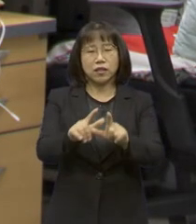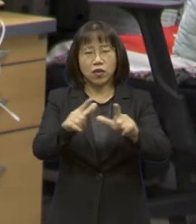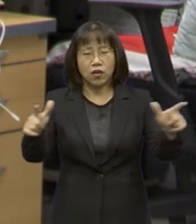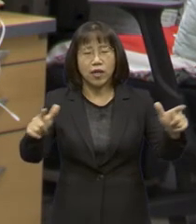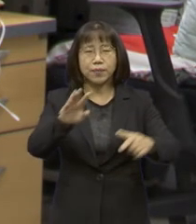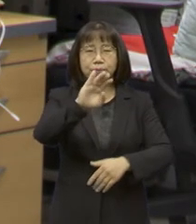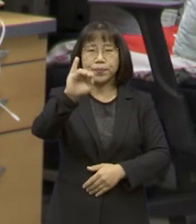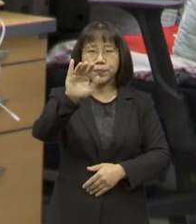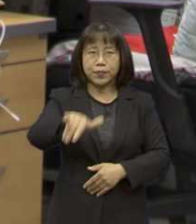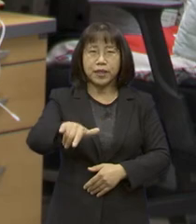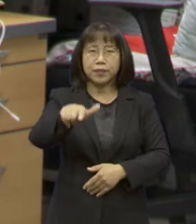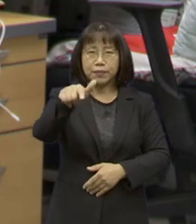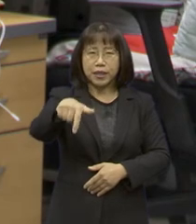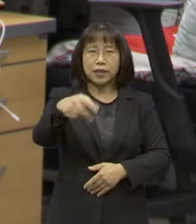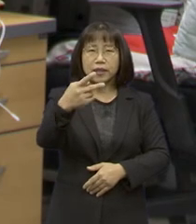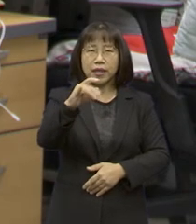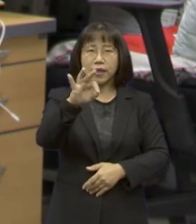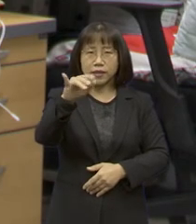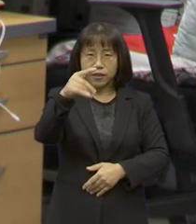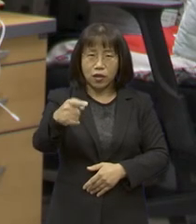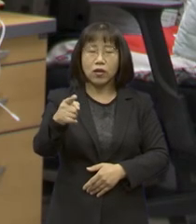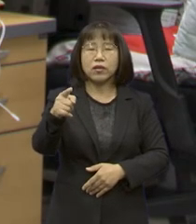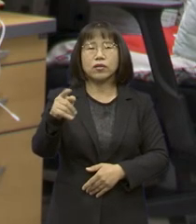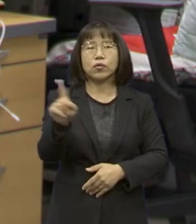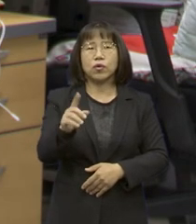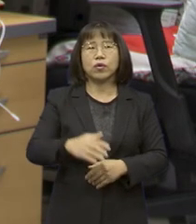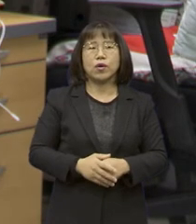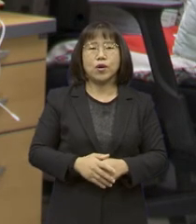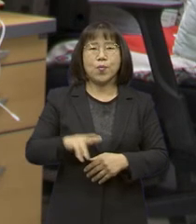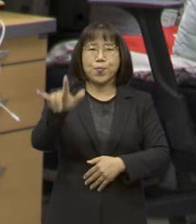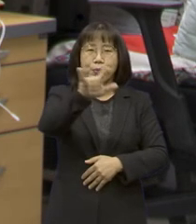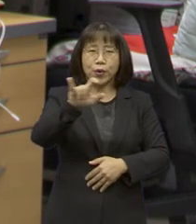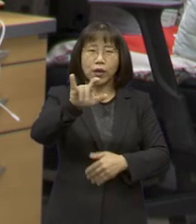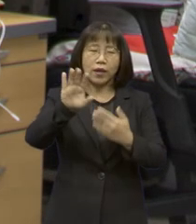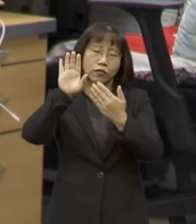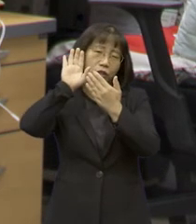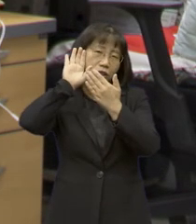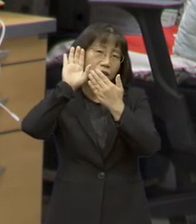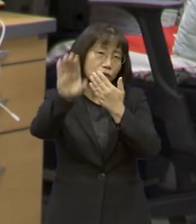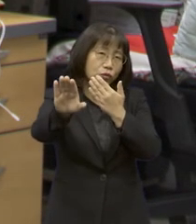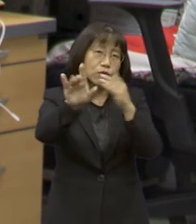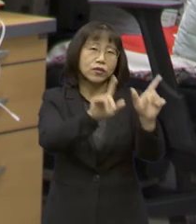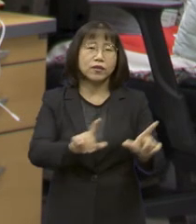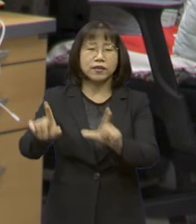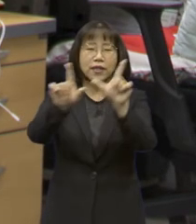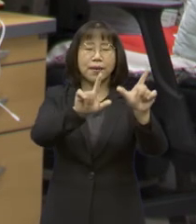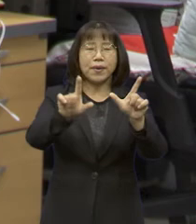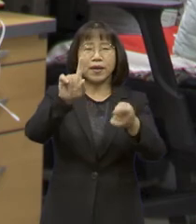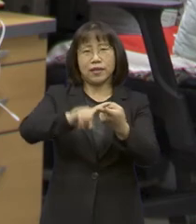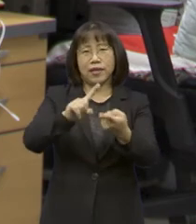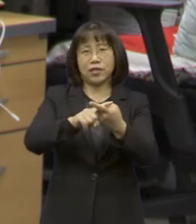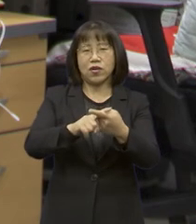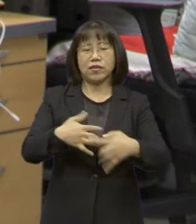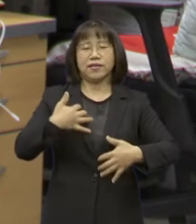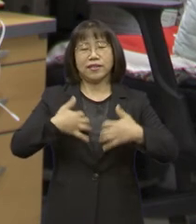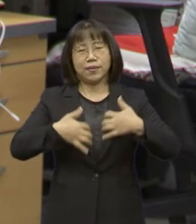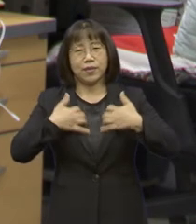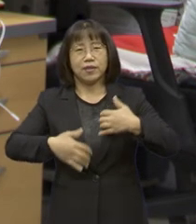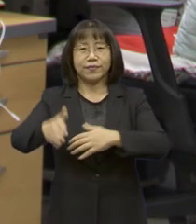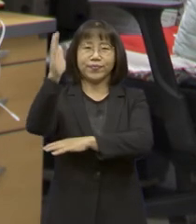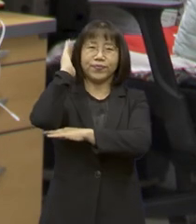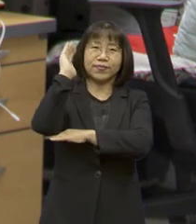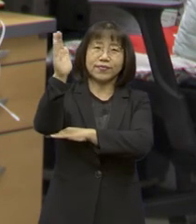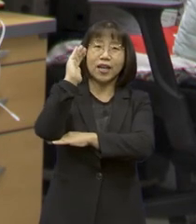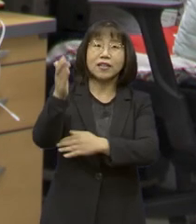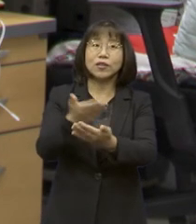인터넷 등의 전반적인 이해와 포스트 코로나 이후 달라질 우리들의 미래 삶의 모습에 대해 알기 쉽고